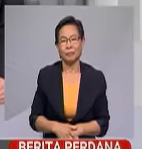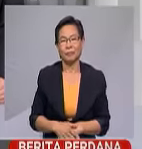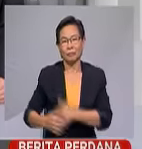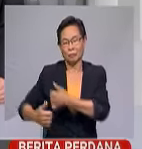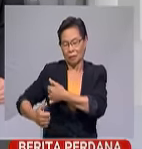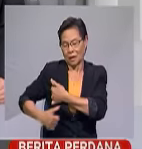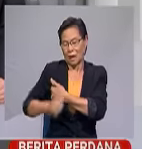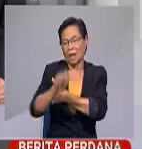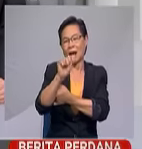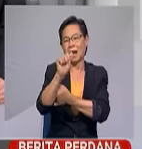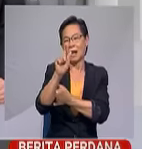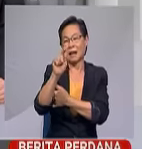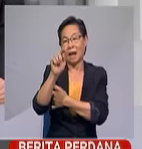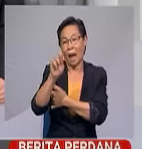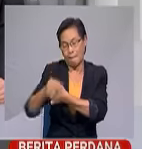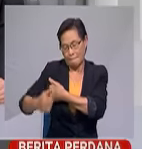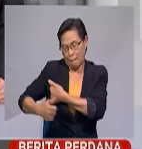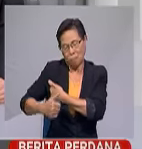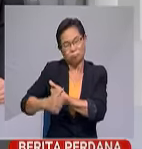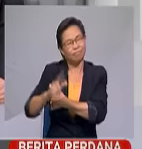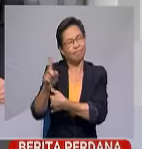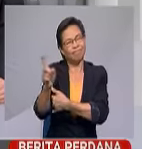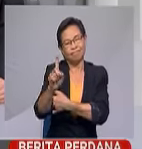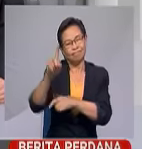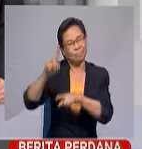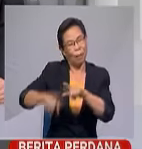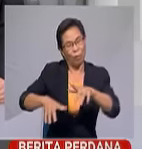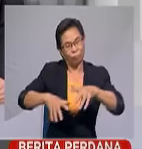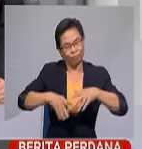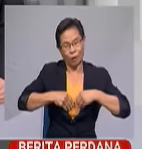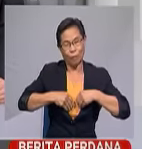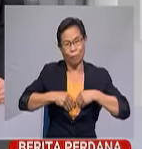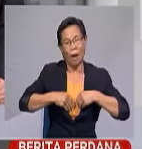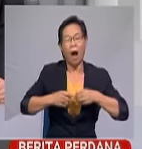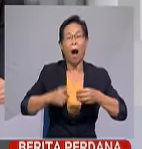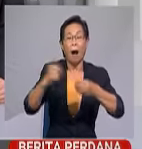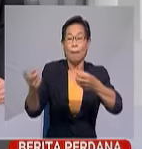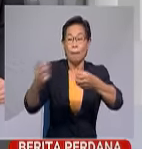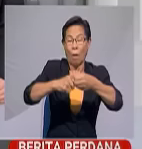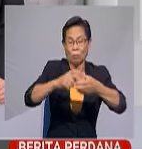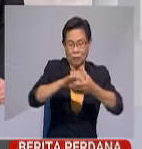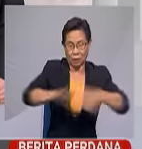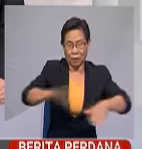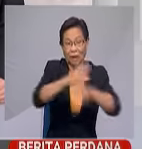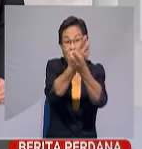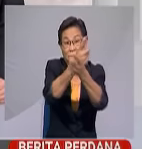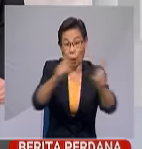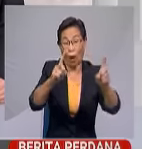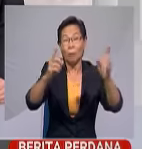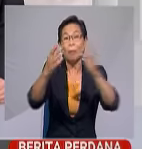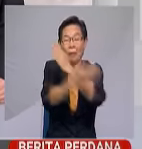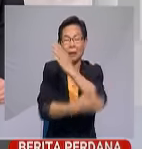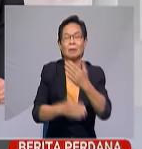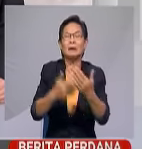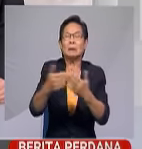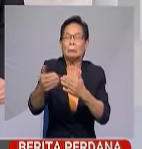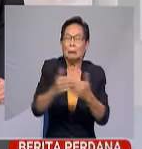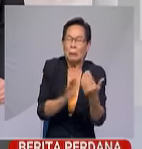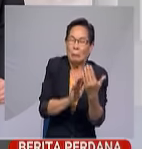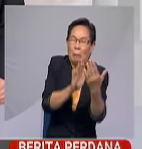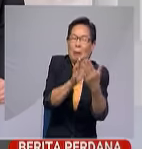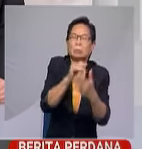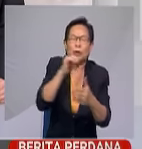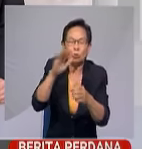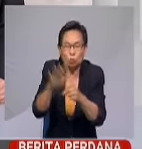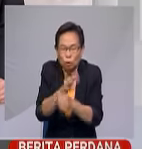Angkatan Tentera Malaysia ATM tidak akan berkompromi dalam soal keselamatan dan kedaulatan negara meski berdepan kekangan